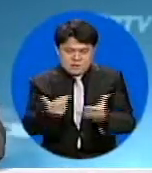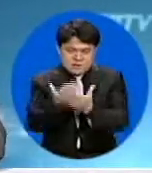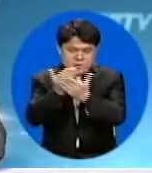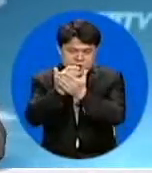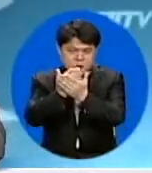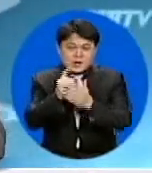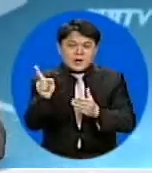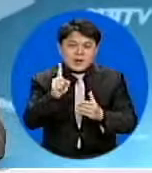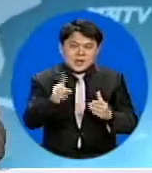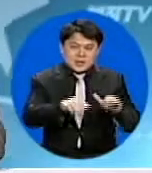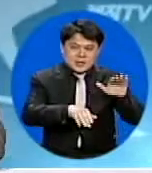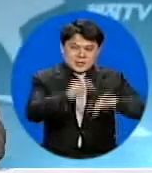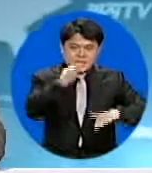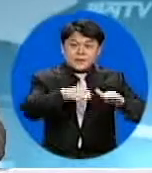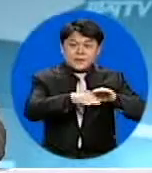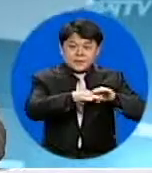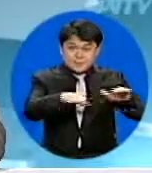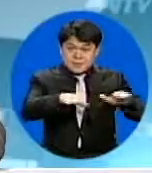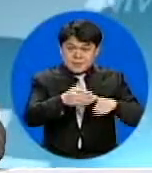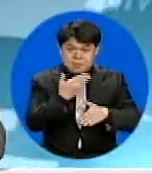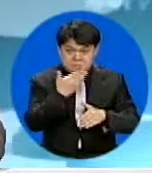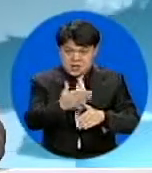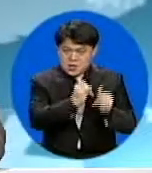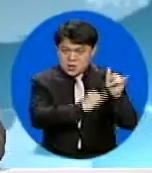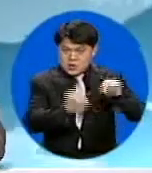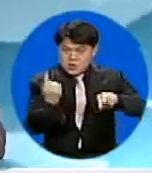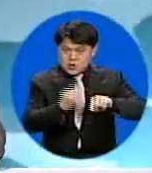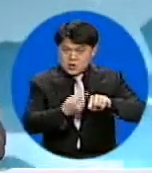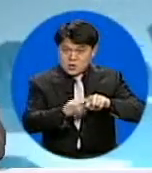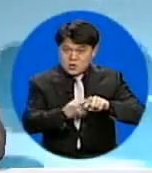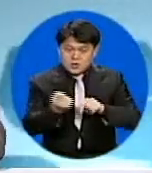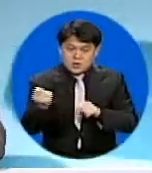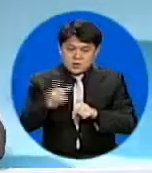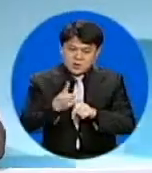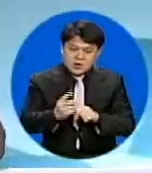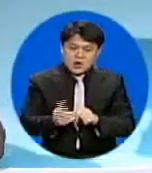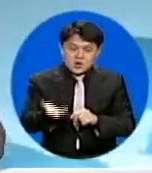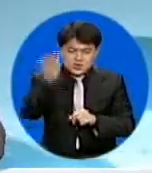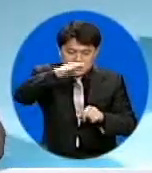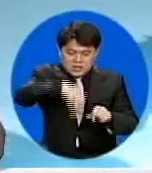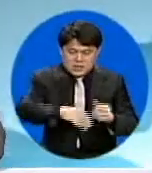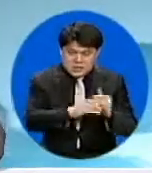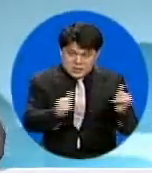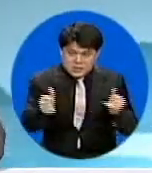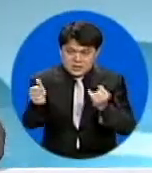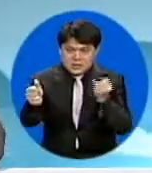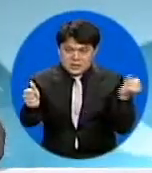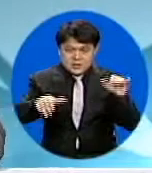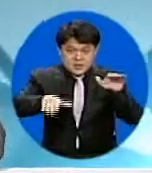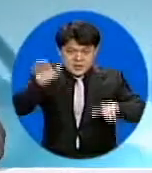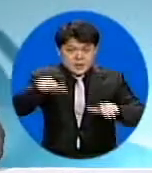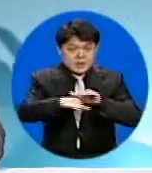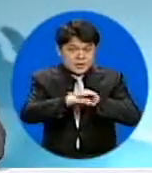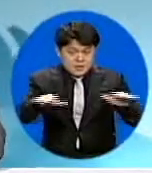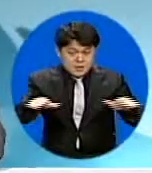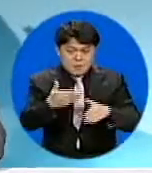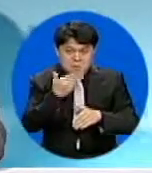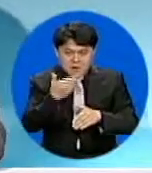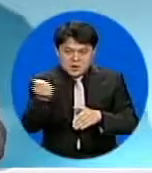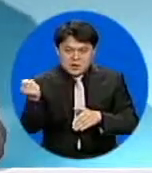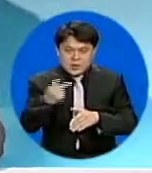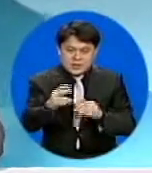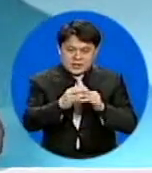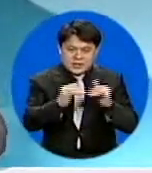철폐의 역사다 이렇게 볼 수도 있거든요. 네. 예를 들면 뭐 계급에 따른 차별을 철폐한다든지 남녀의 차별에 따른 이 철폐를 좀 한다든지